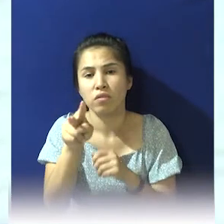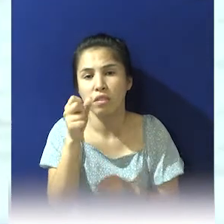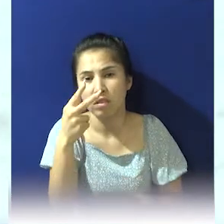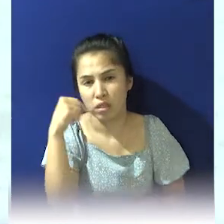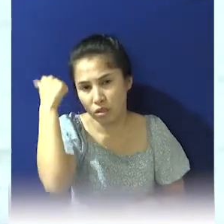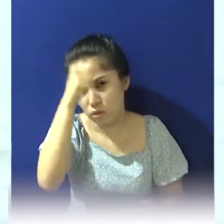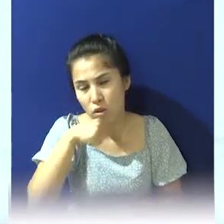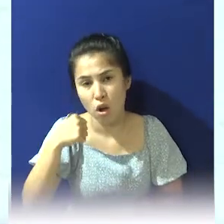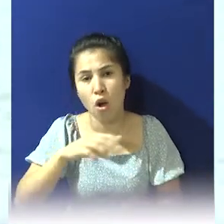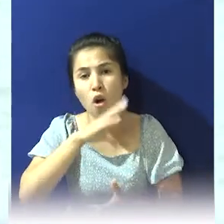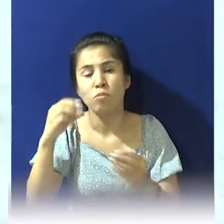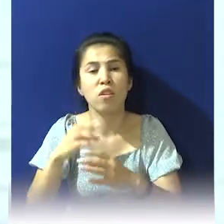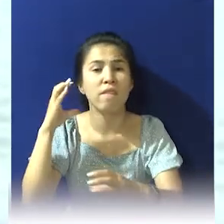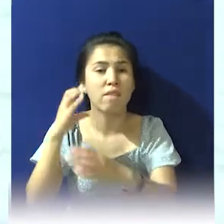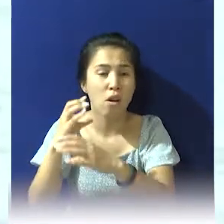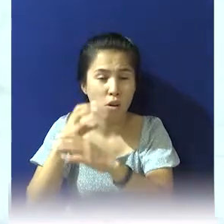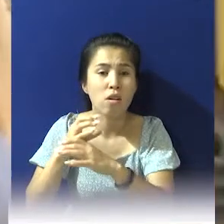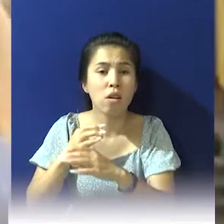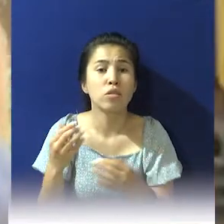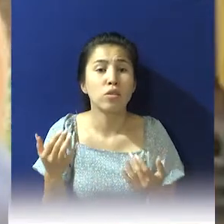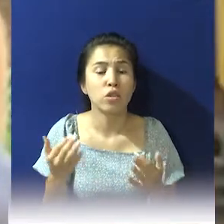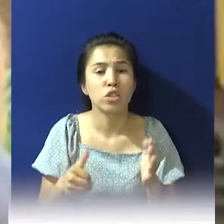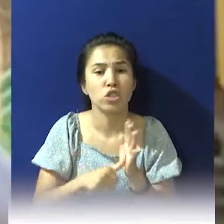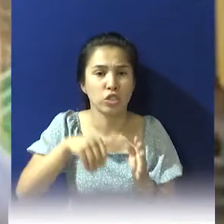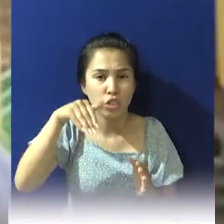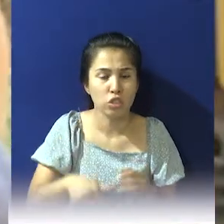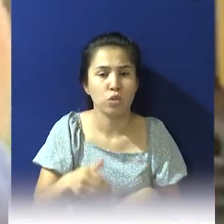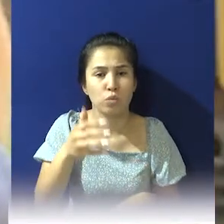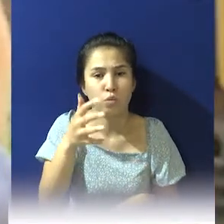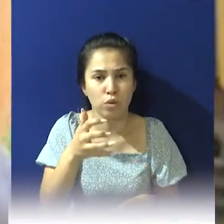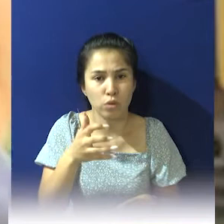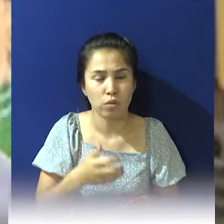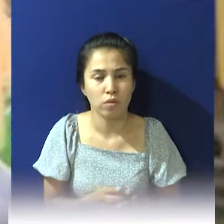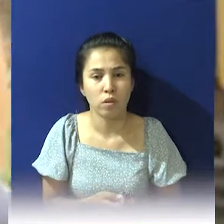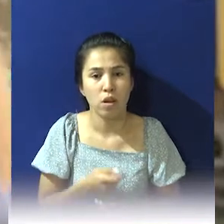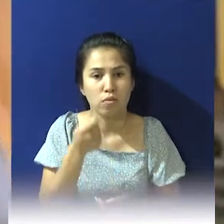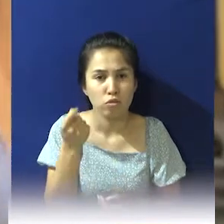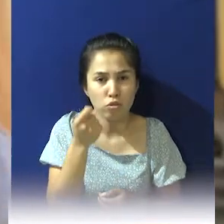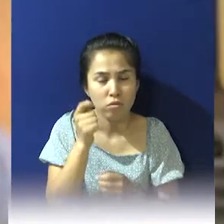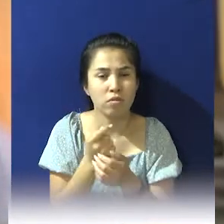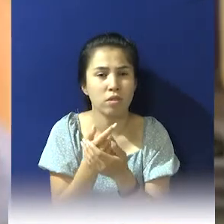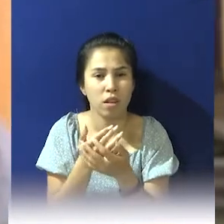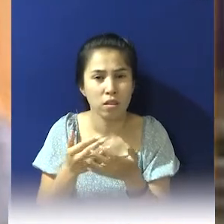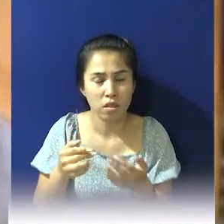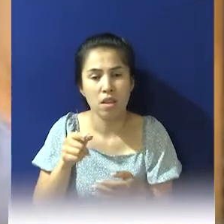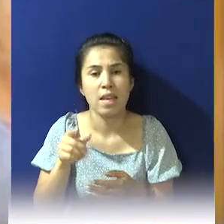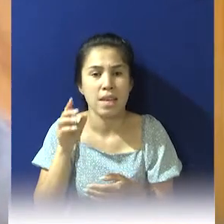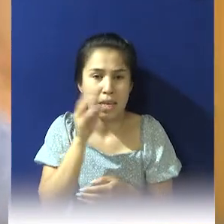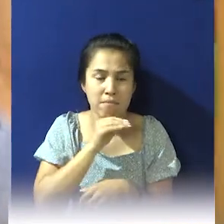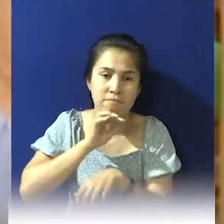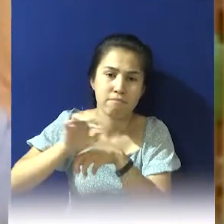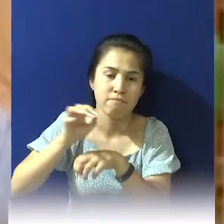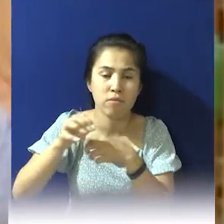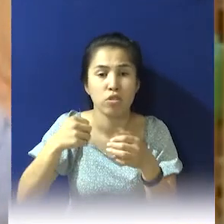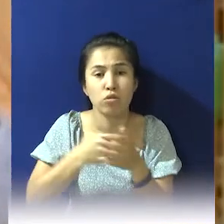сами туристы качеством обслуживания довольны. Мы соблюдаем все санитарные меры. Мы проходим все через программу АШИК. При